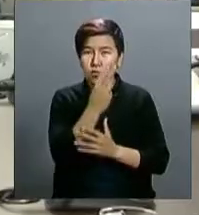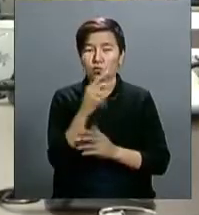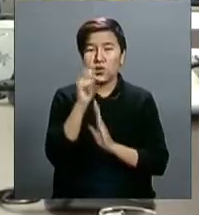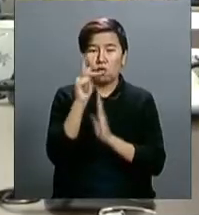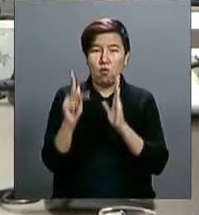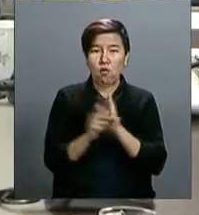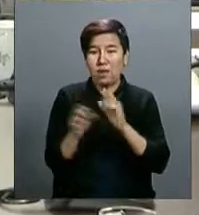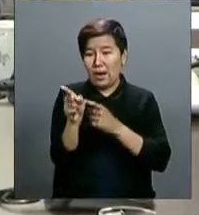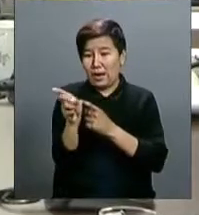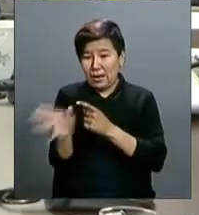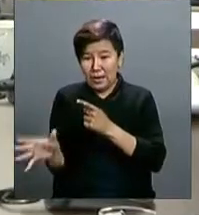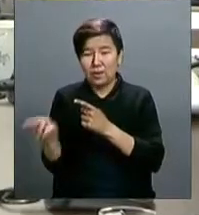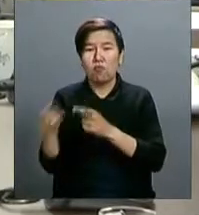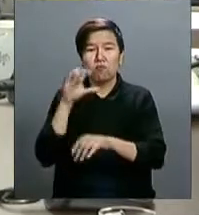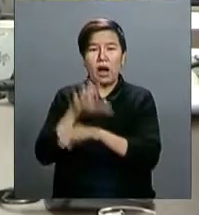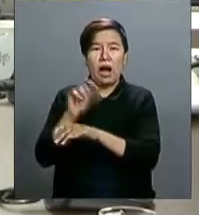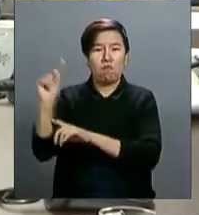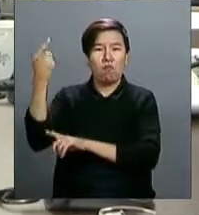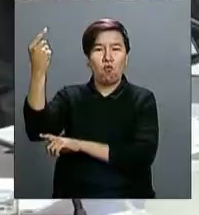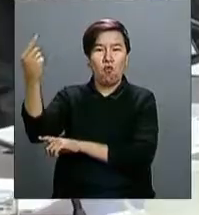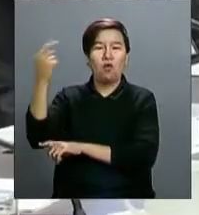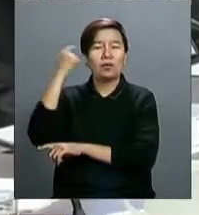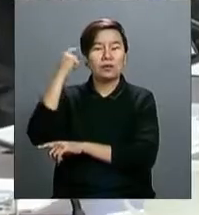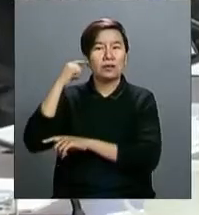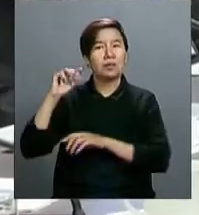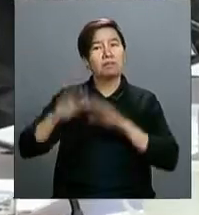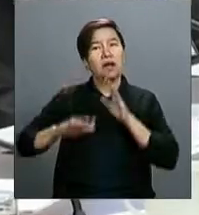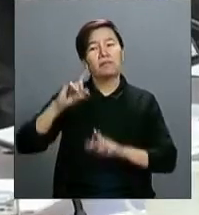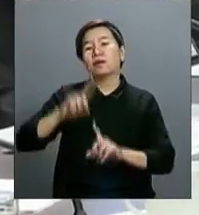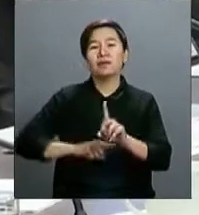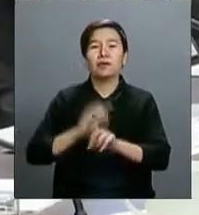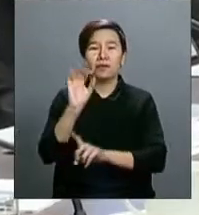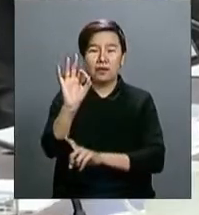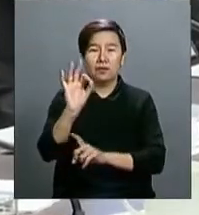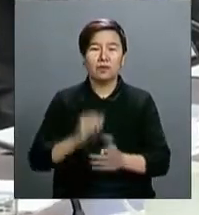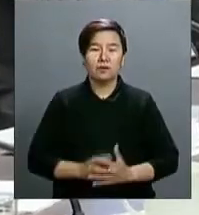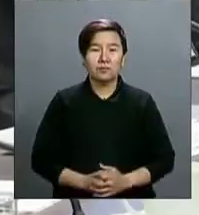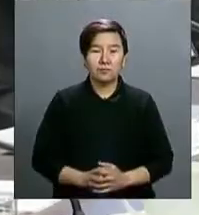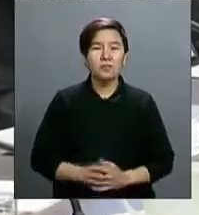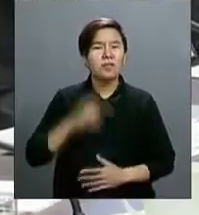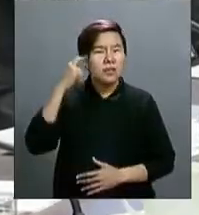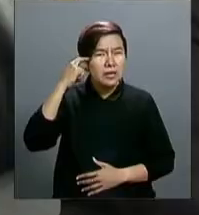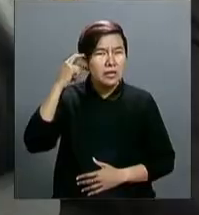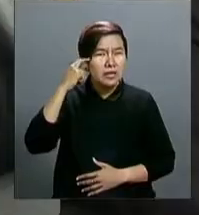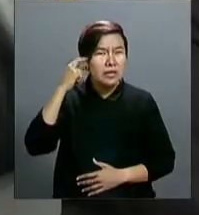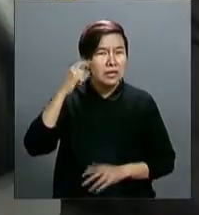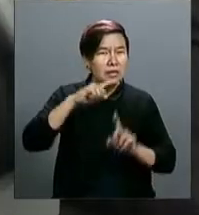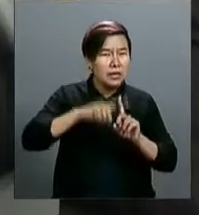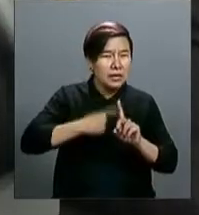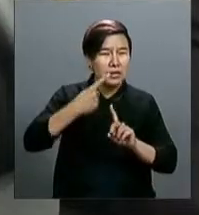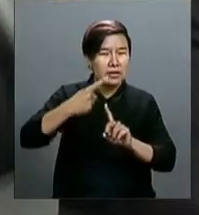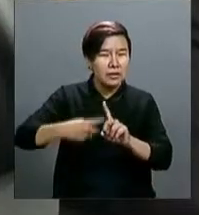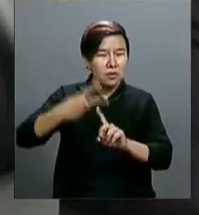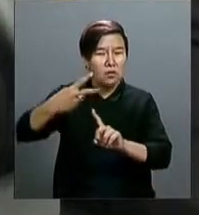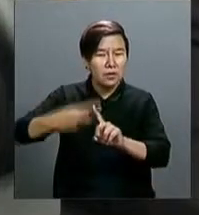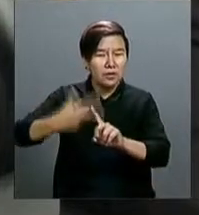ายลูกมีผลบังคับใช้ซึ่งน่าจะเกิดขึ้นราวเดือนกันยายนค่ะก็อาจจะเป็นไปได้ว่าในช่วง3เดือนนี้คือช่วงเวลา